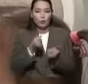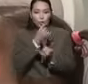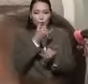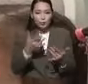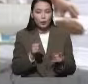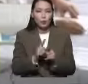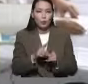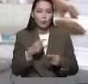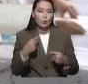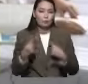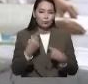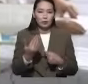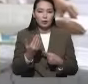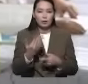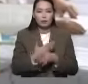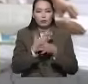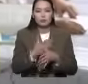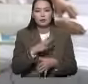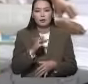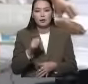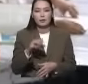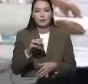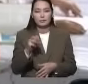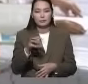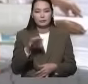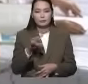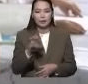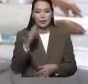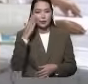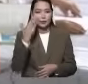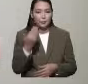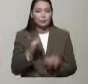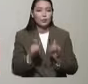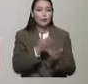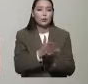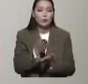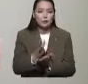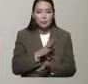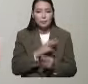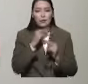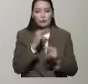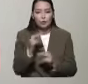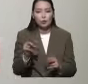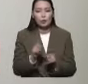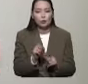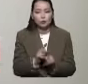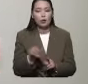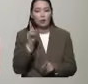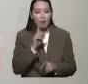әлі келмепті. 3 емес 4 балалы болдық, даже бармаған жеріміз жоқ. Бардық, тек қана бізге уақытша документ